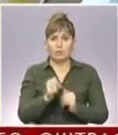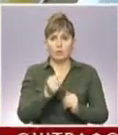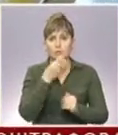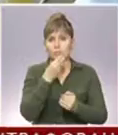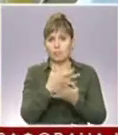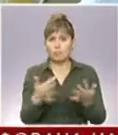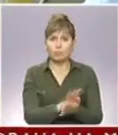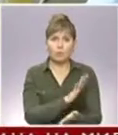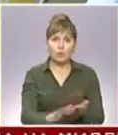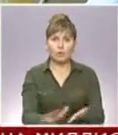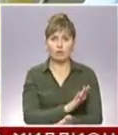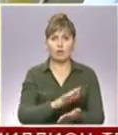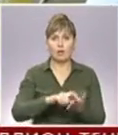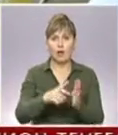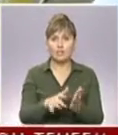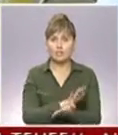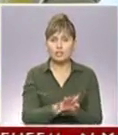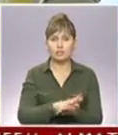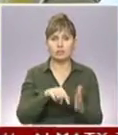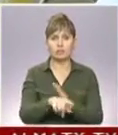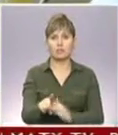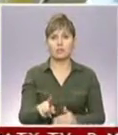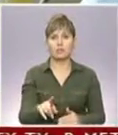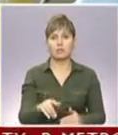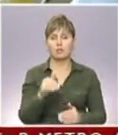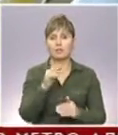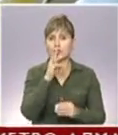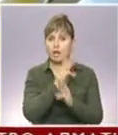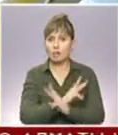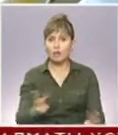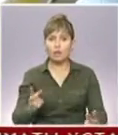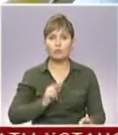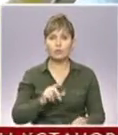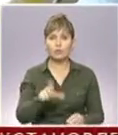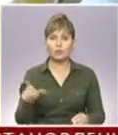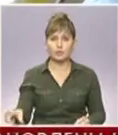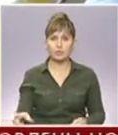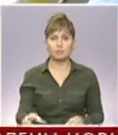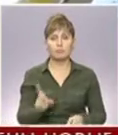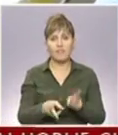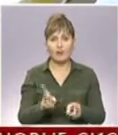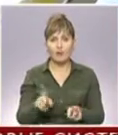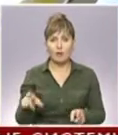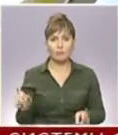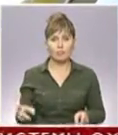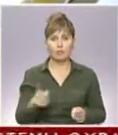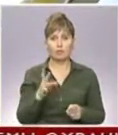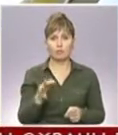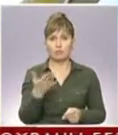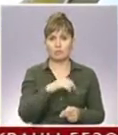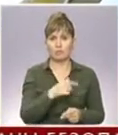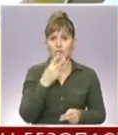затраты на уборку, на чистку помещений, затраты на фонд сотрудников рабочих. Ну, и как вы